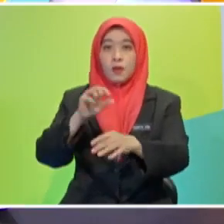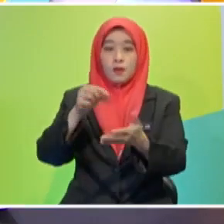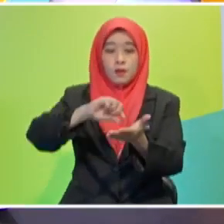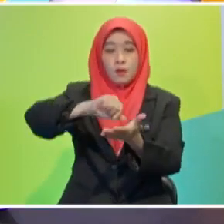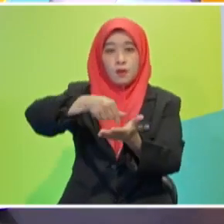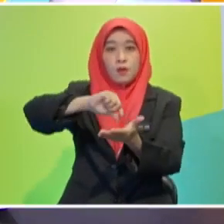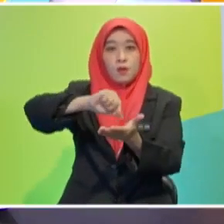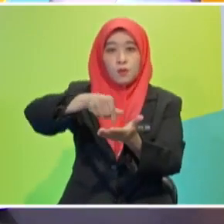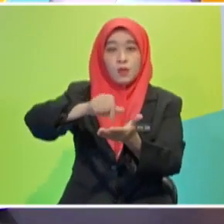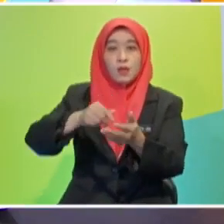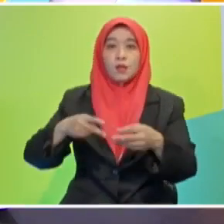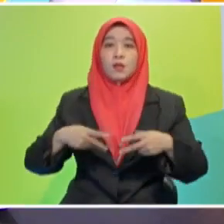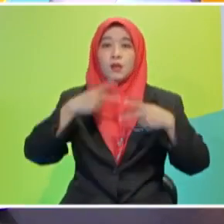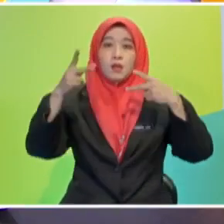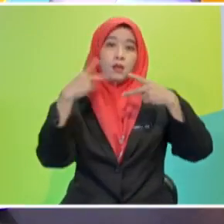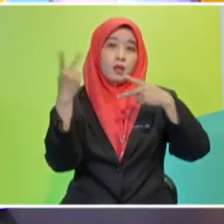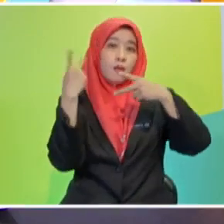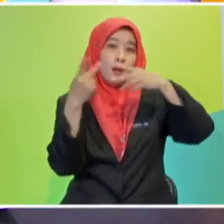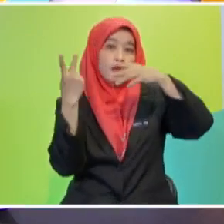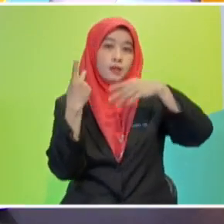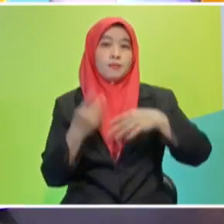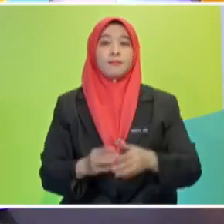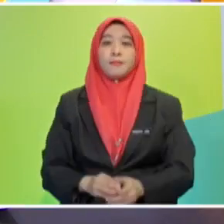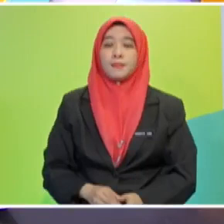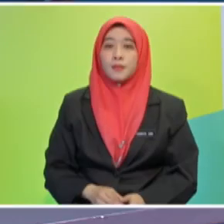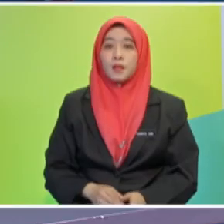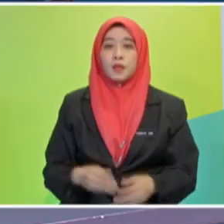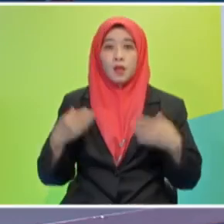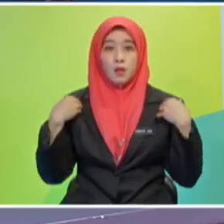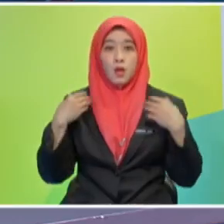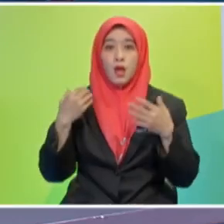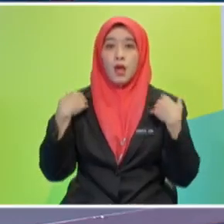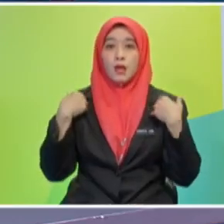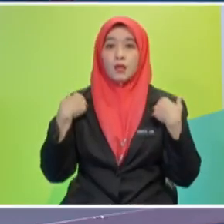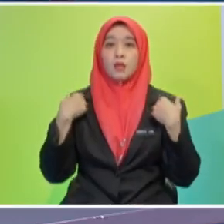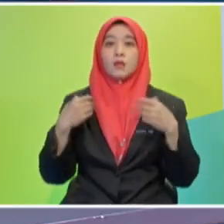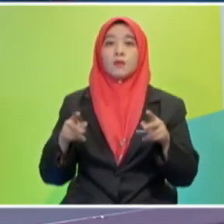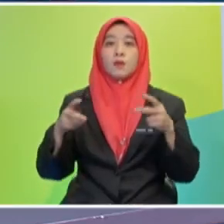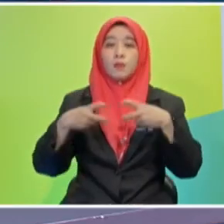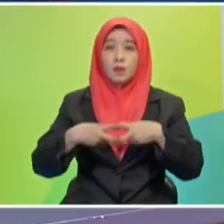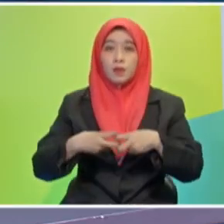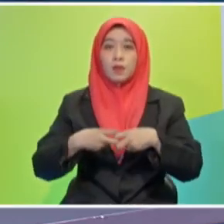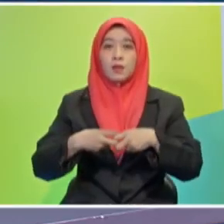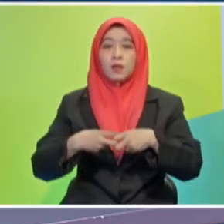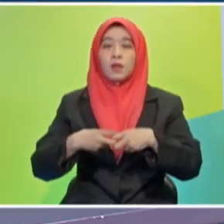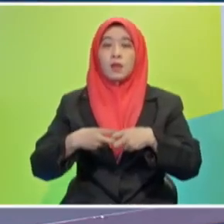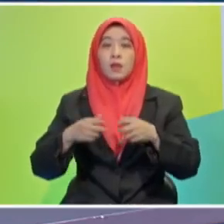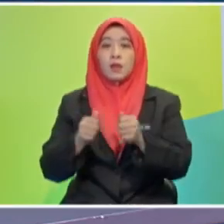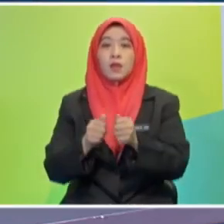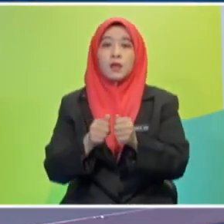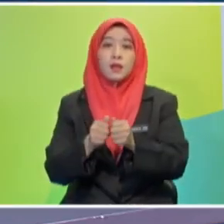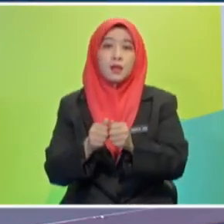itulah. Itu yang ada kena-mengena dengan elemen elektromekanikal. Jadi perkakasan-perkakasan seperti itu